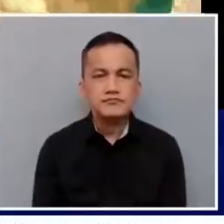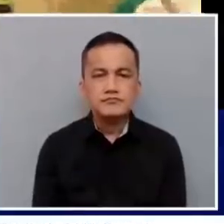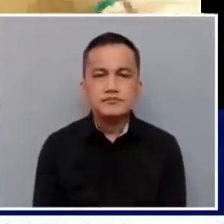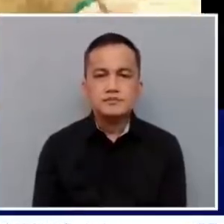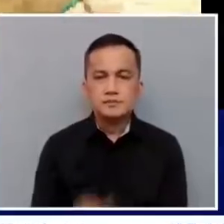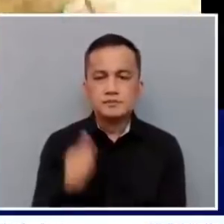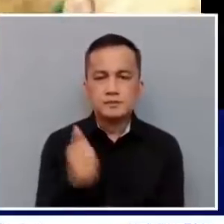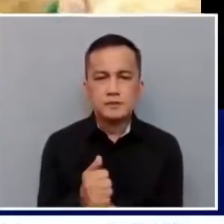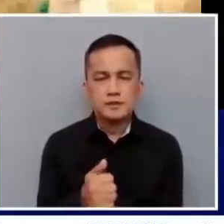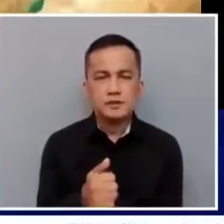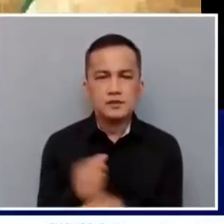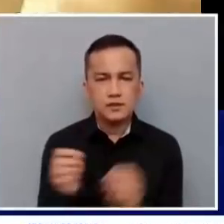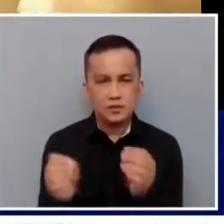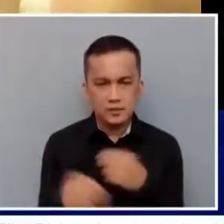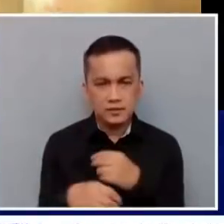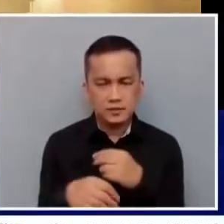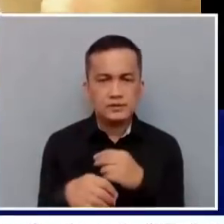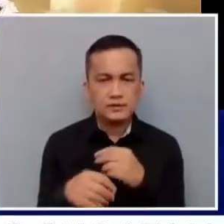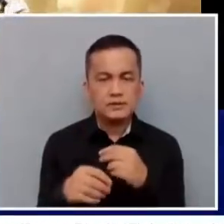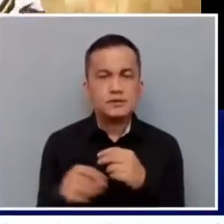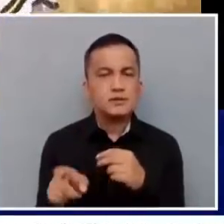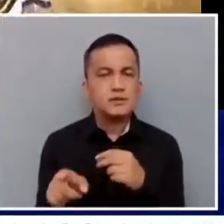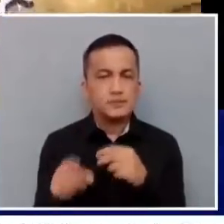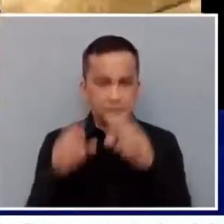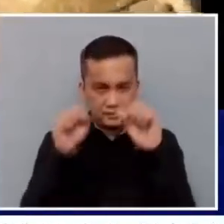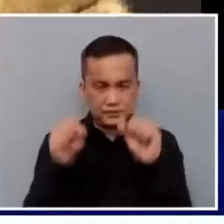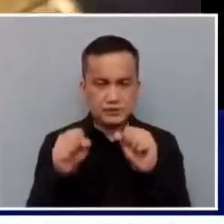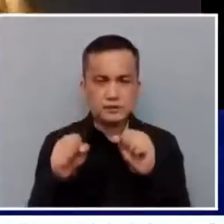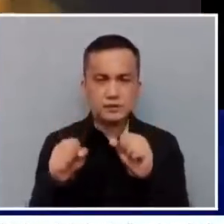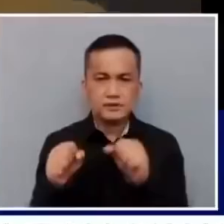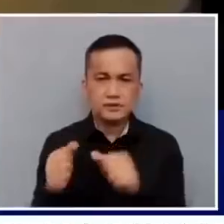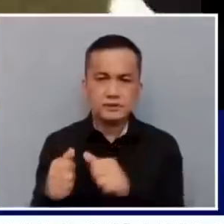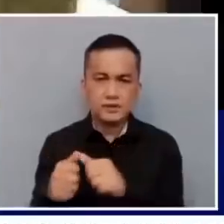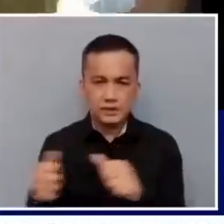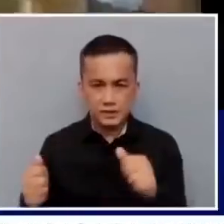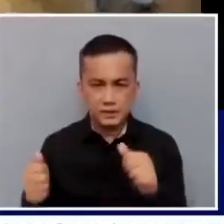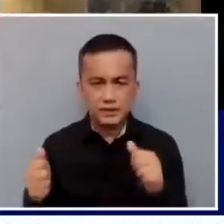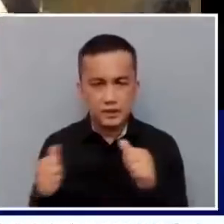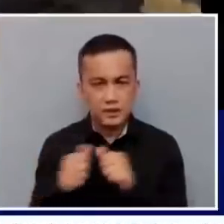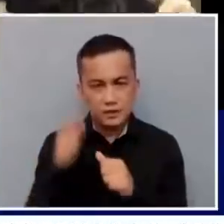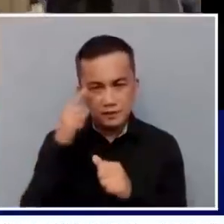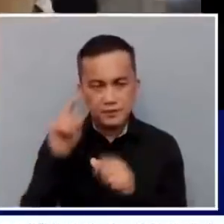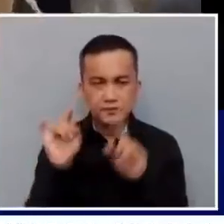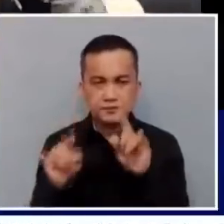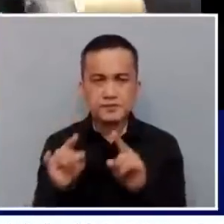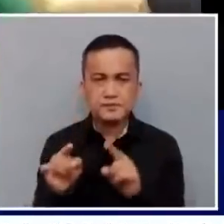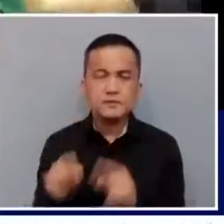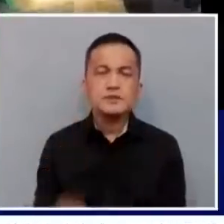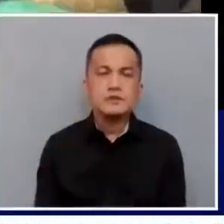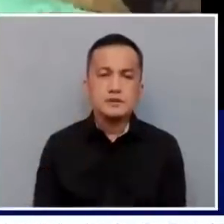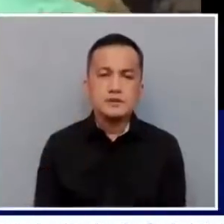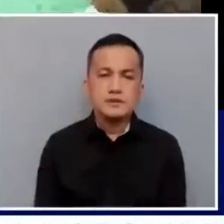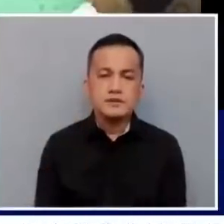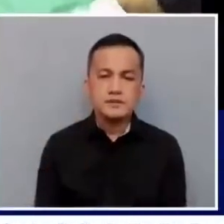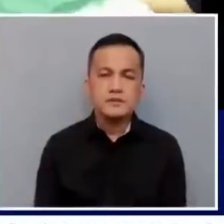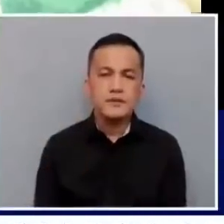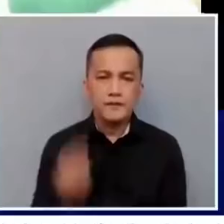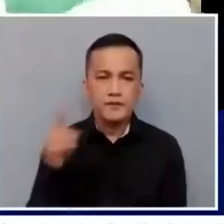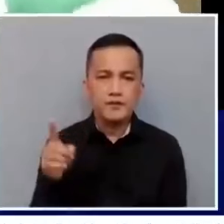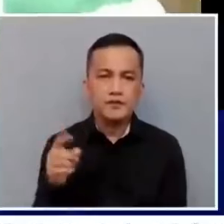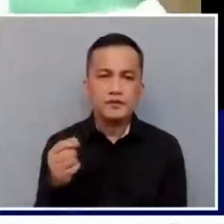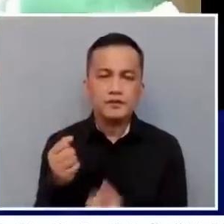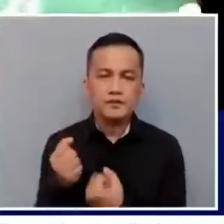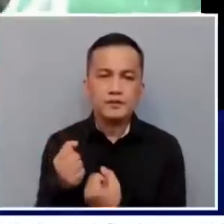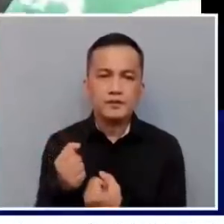at yung Malacanang ng holding area para sa media. Pero dahil ito ay yung preparation, yung mga protocols ay para kay